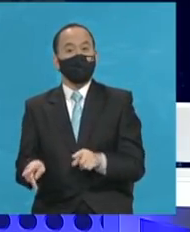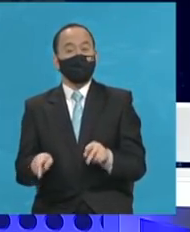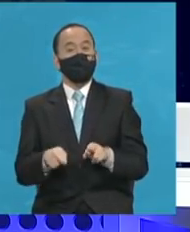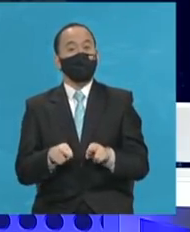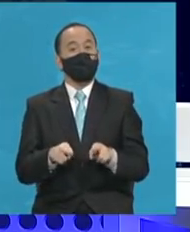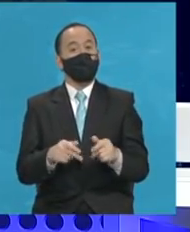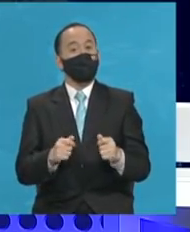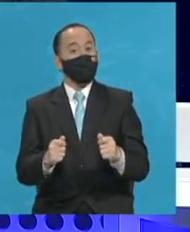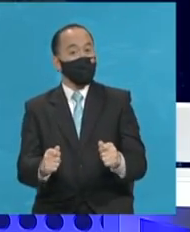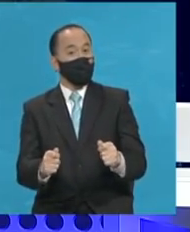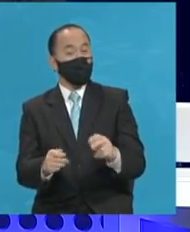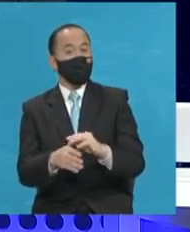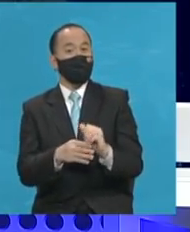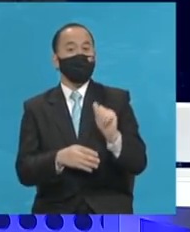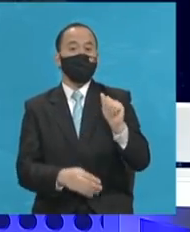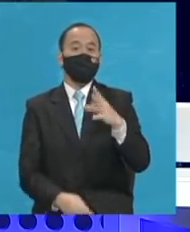latin